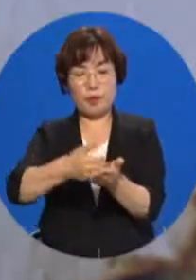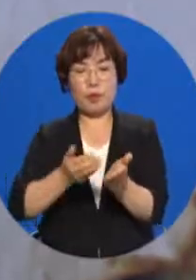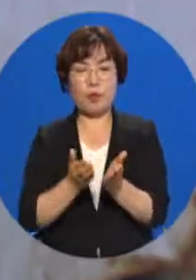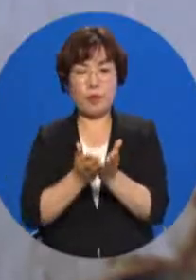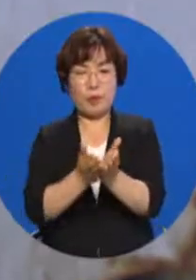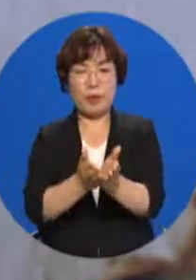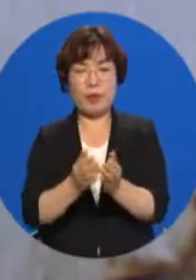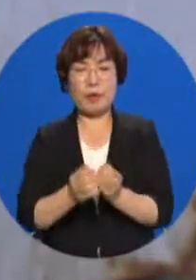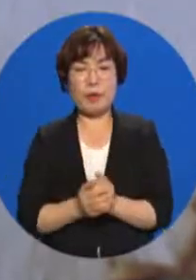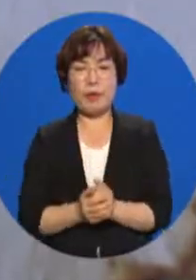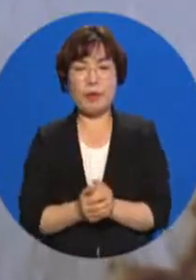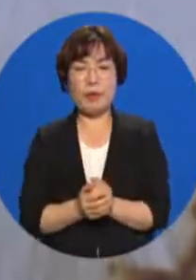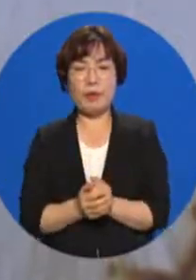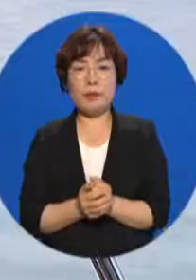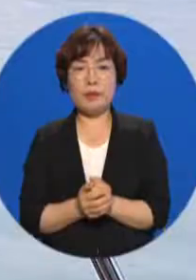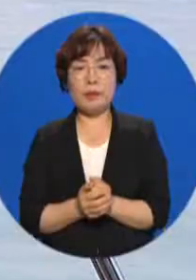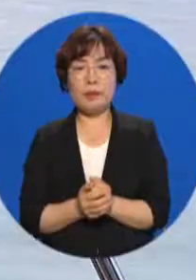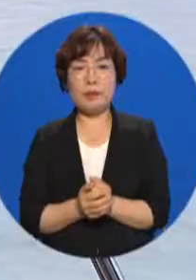것으로 전해졌습니다.